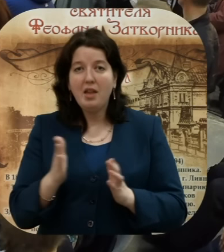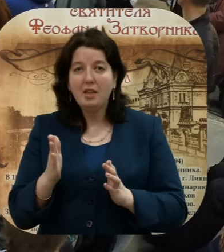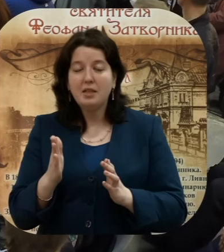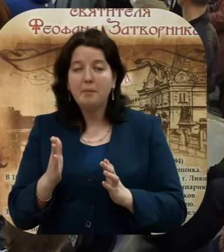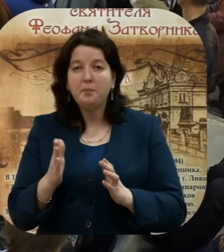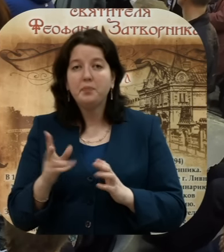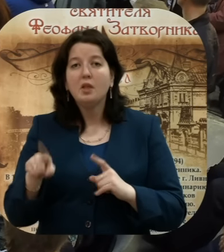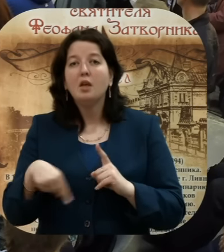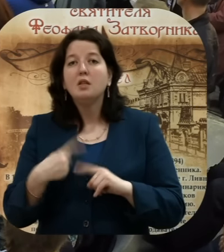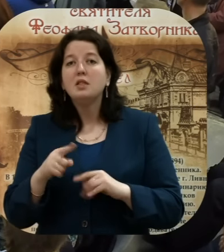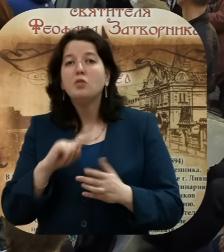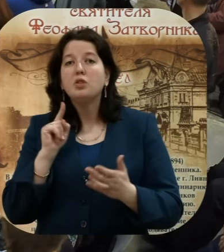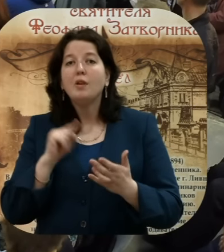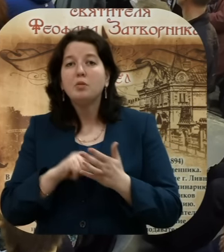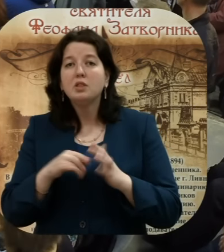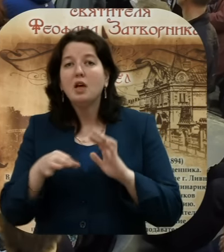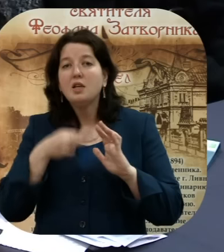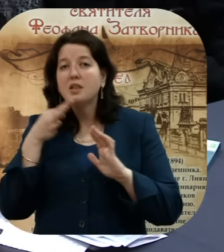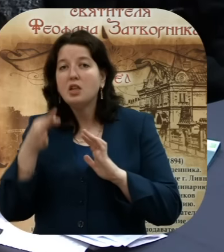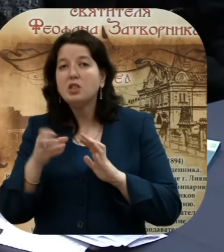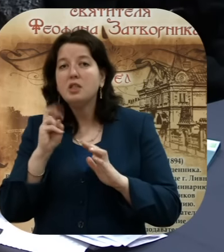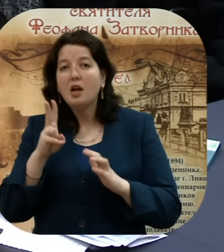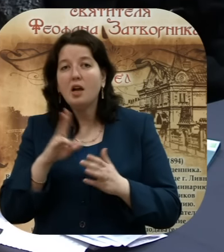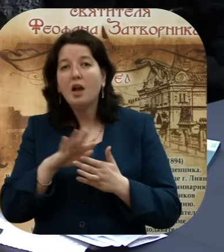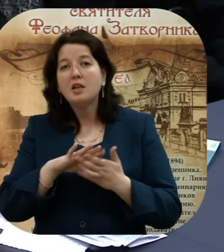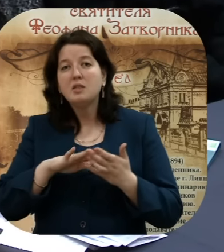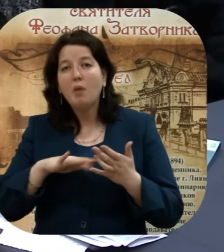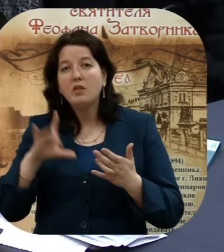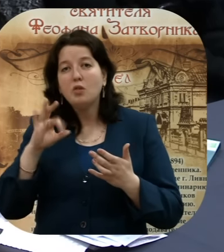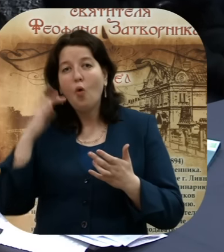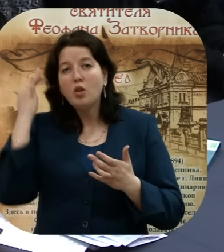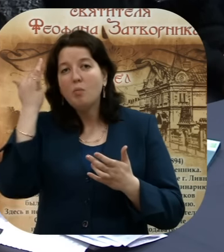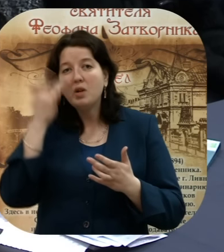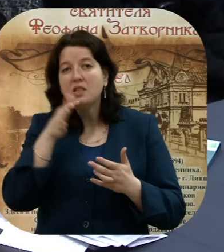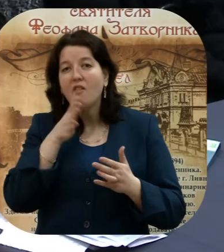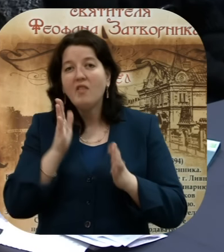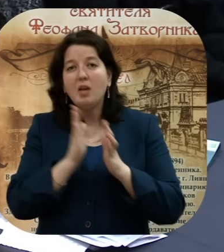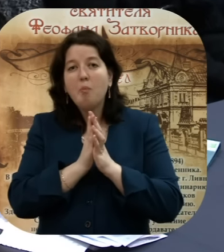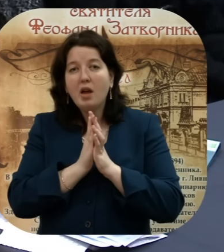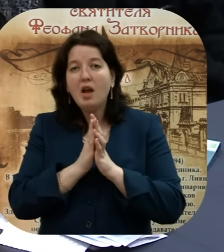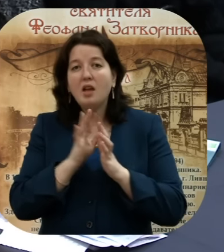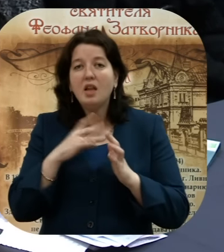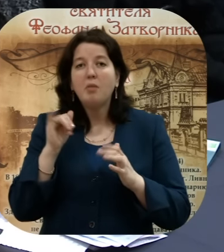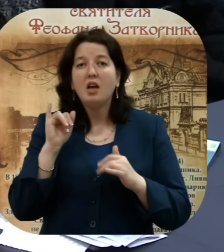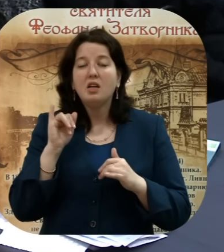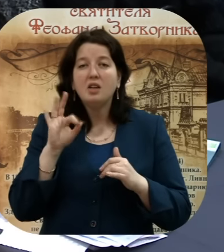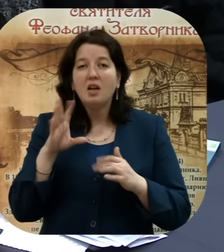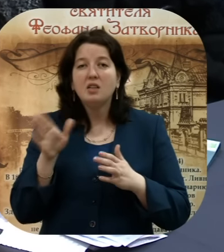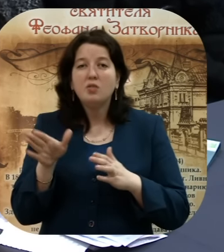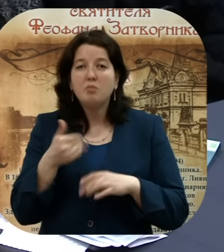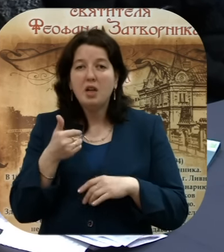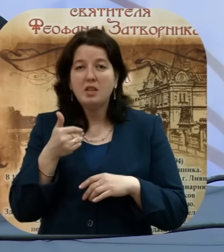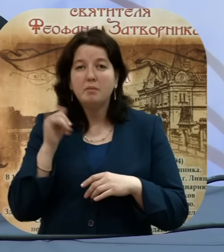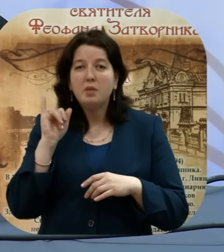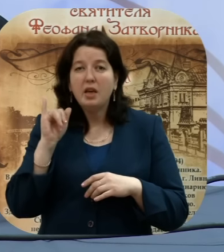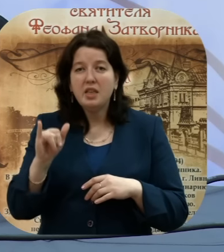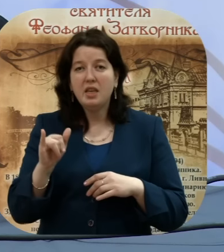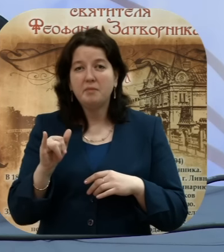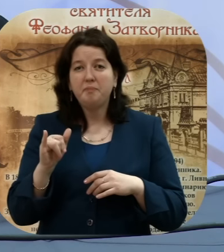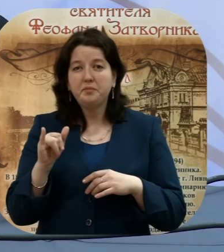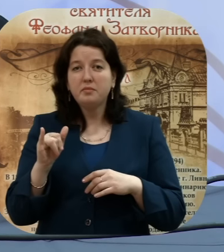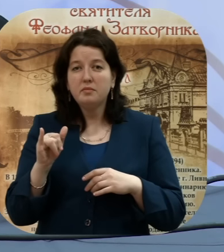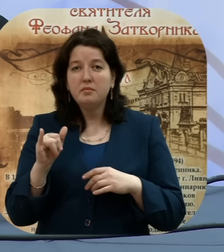Подскажите, пожалуйста, как избавиться от мыслей во время молитвы и вообще от плохих, навязчивых мыслей? Ну,